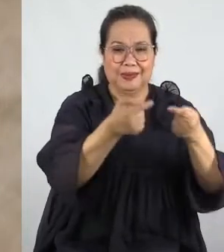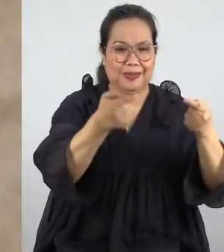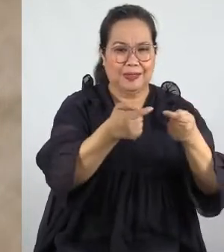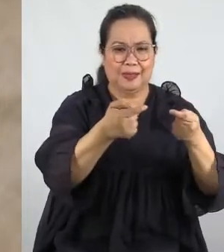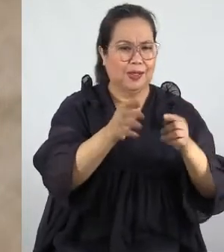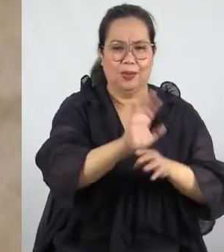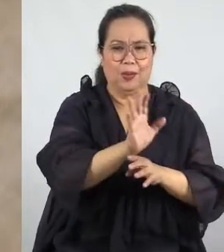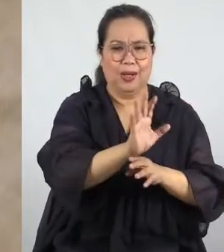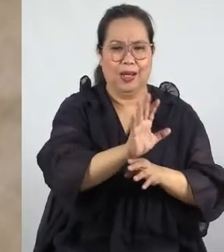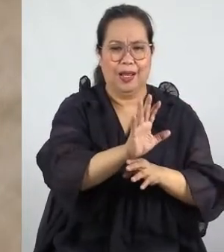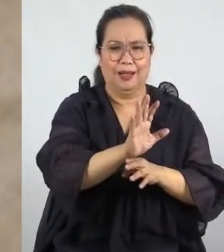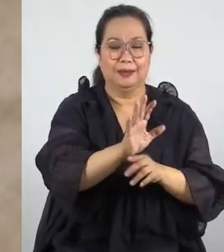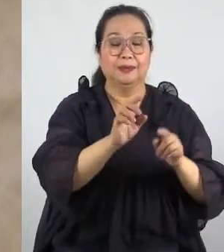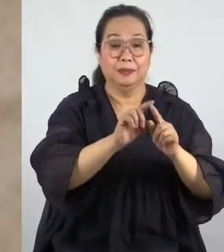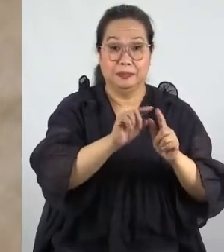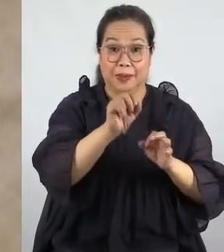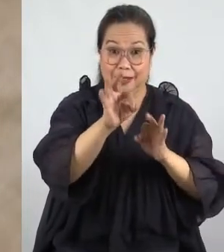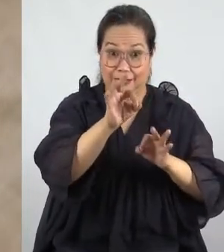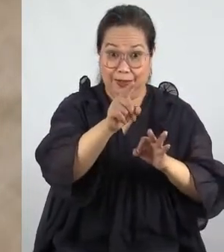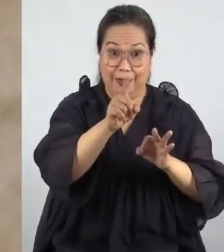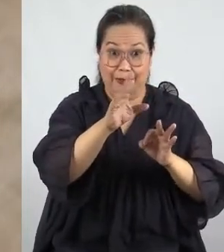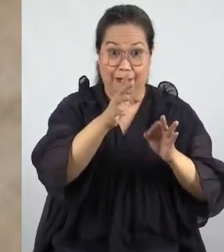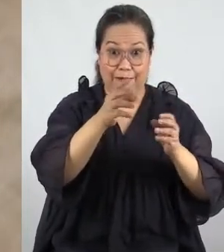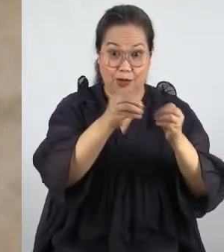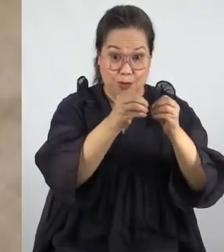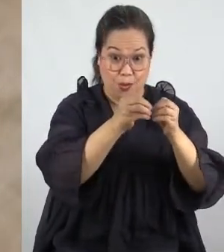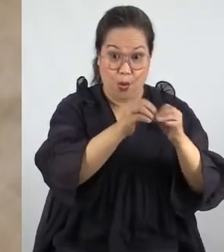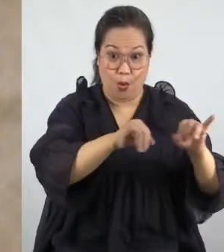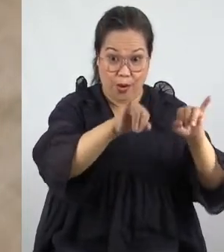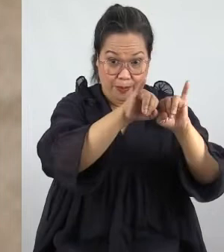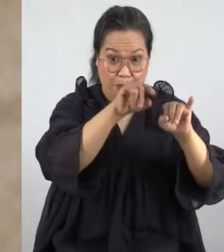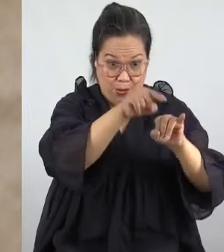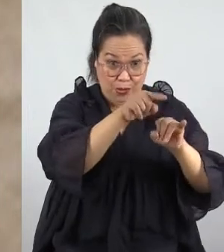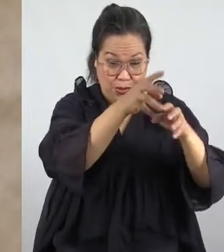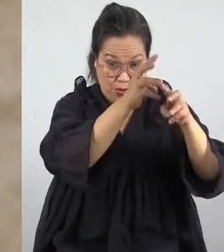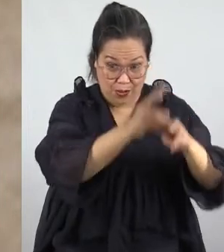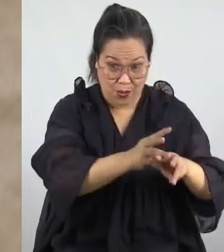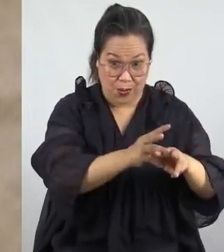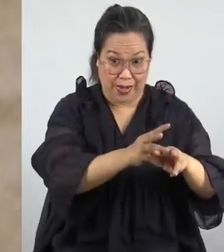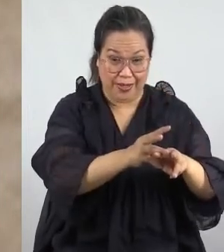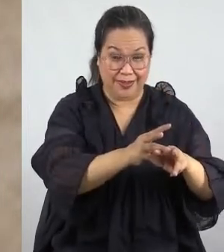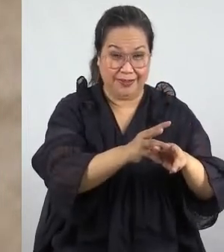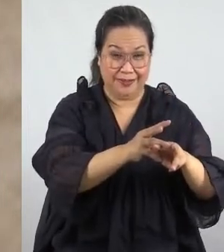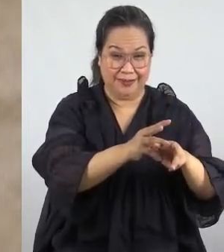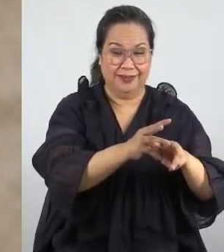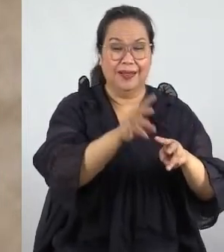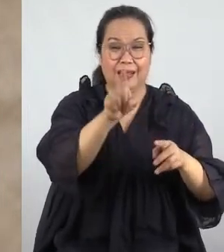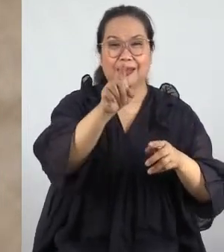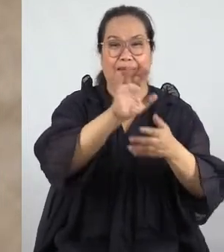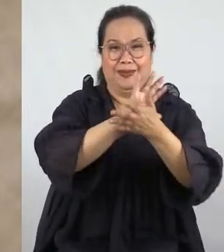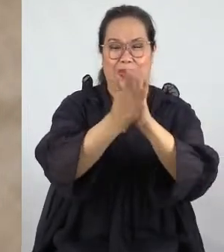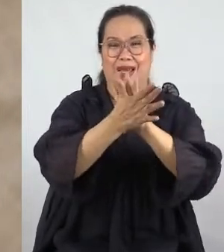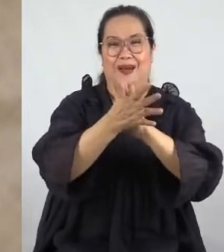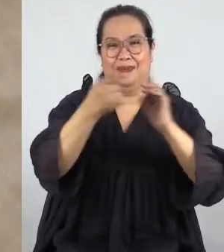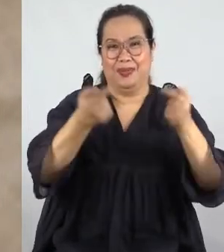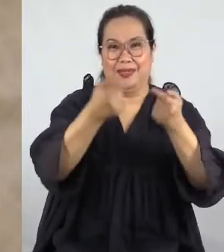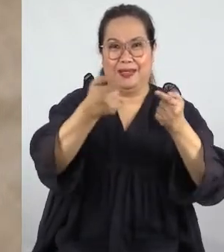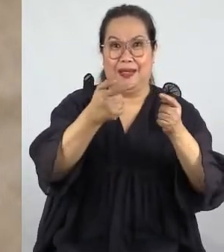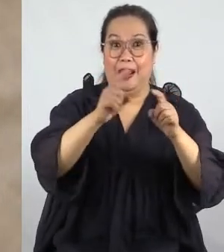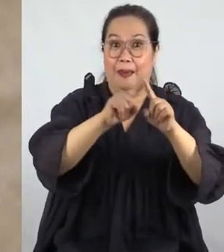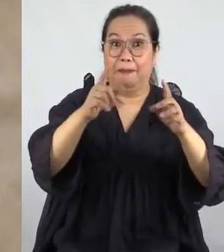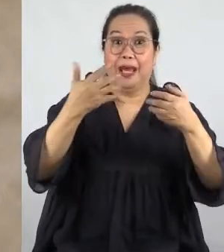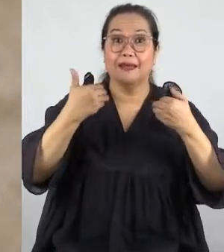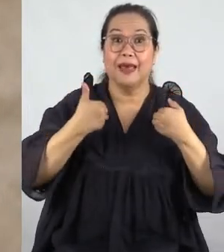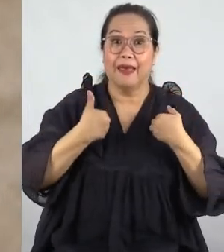sinful. Pero kapag inyong pinahahalagahan masigit sa Diyos, yun ay nagiging kasalanan. Ngunit